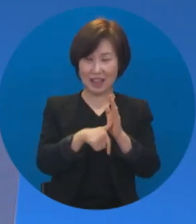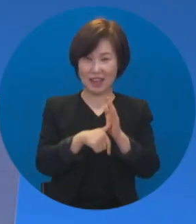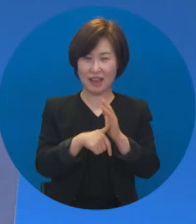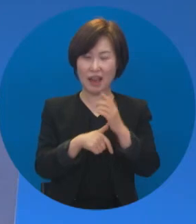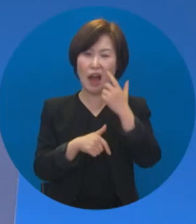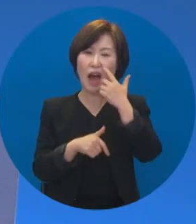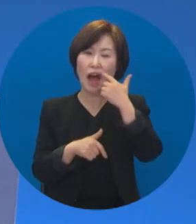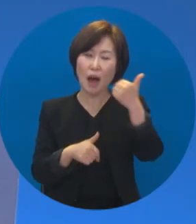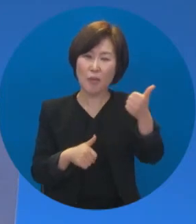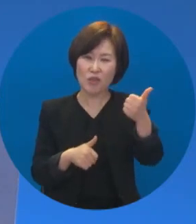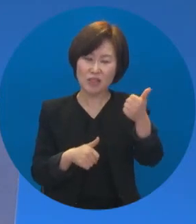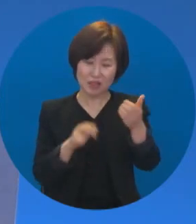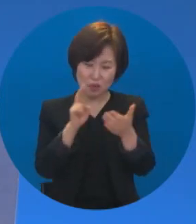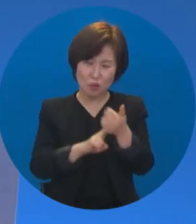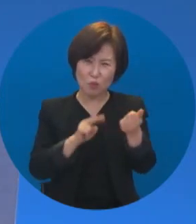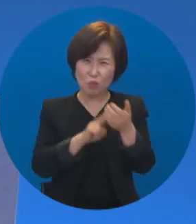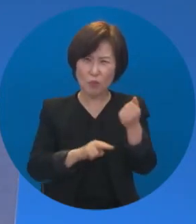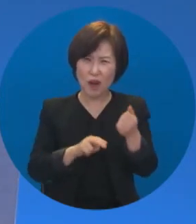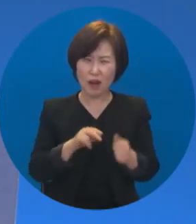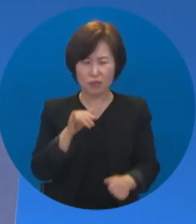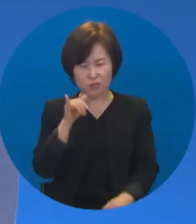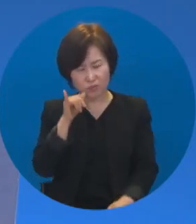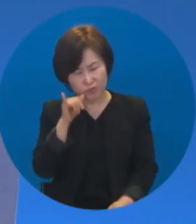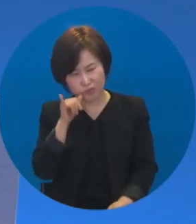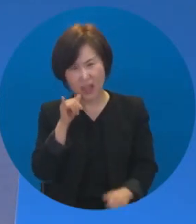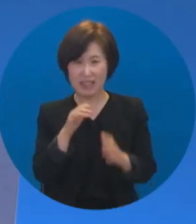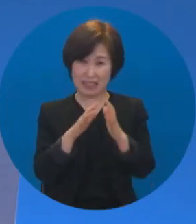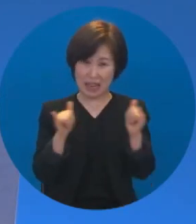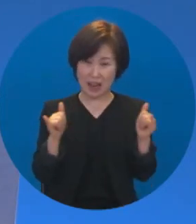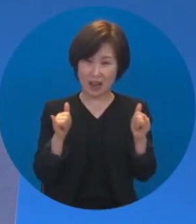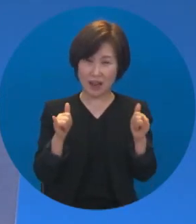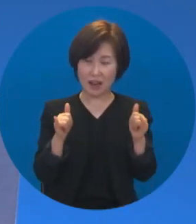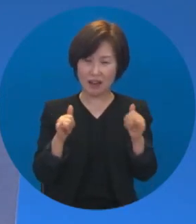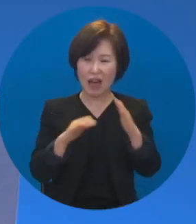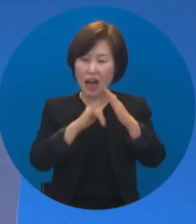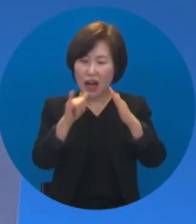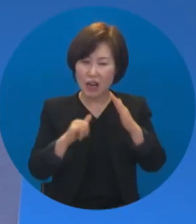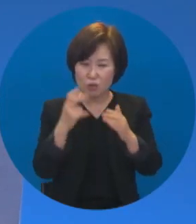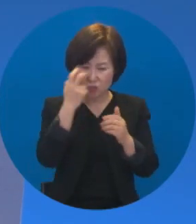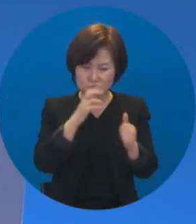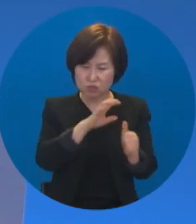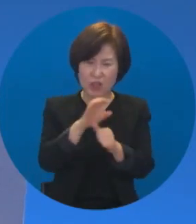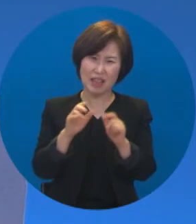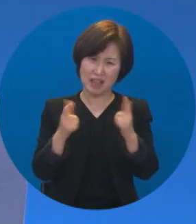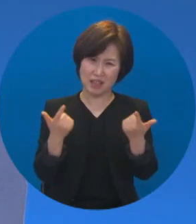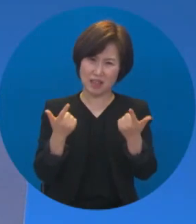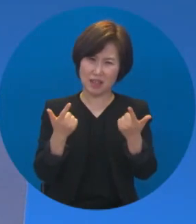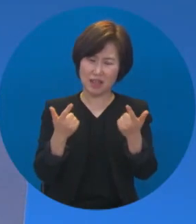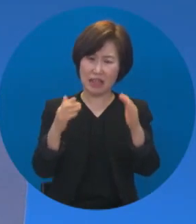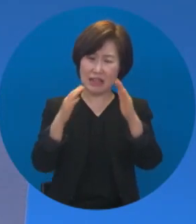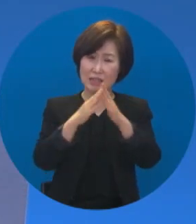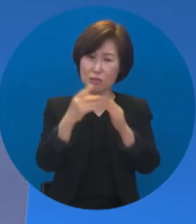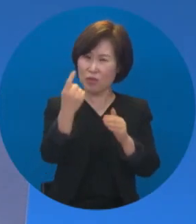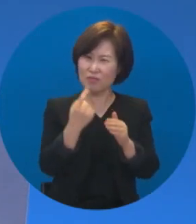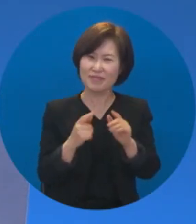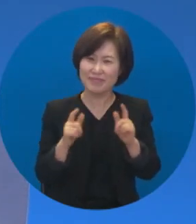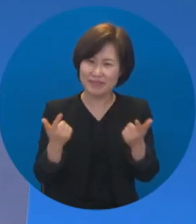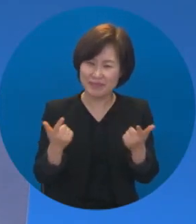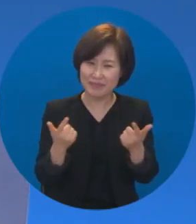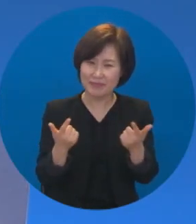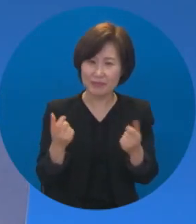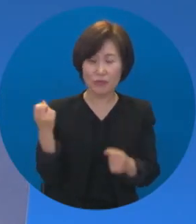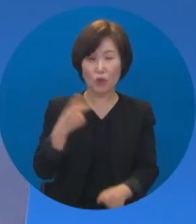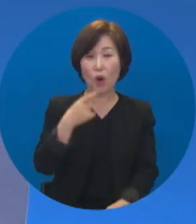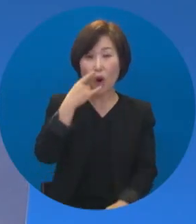도박 중독자였어요. 그리고 가족을 잘 돌보지 않으셔서 집에 자주 오지 않으셨어요. 또